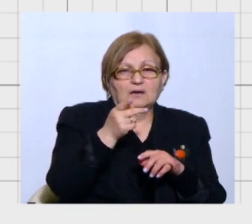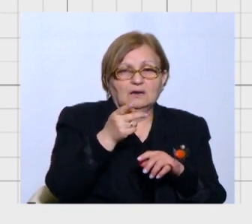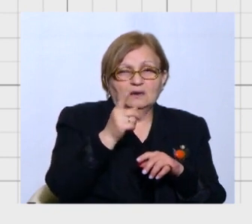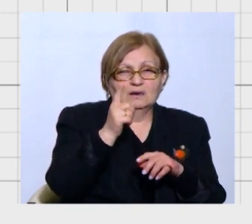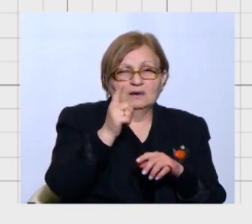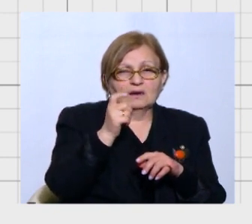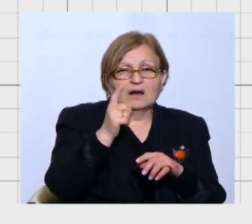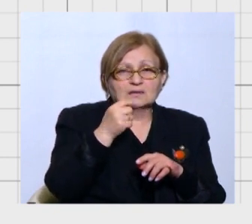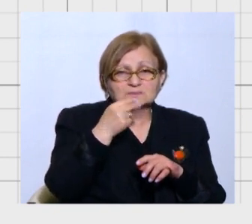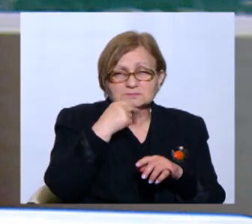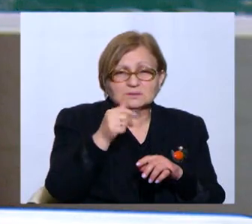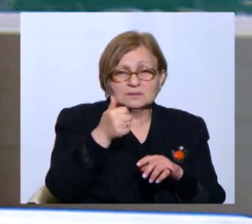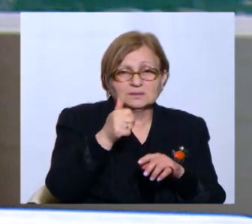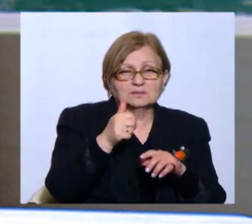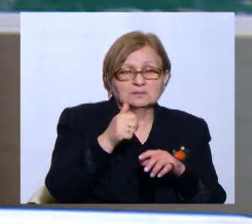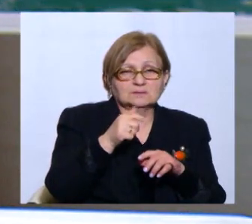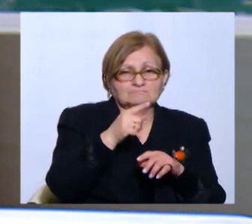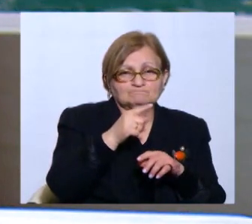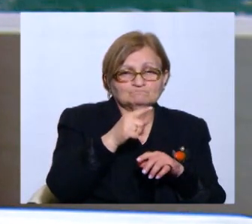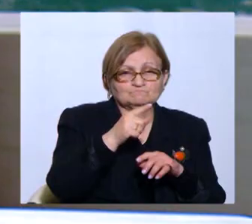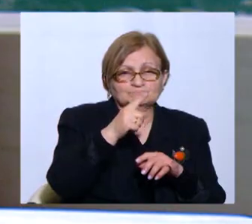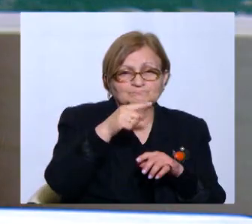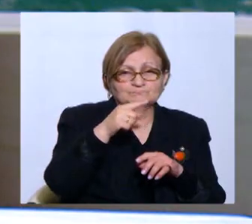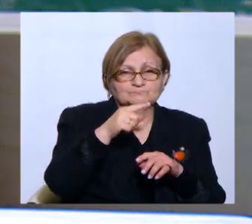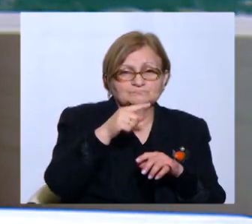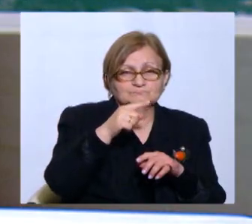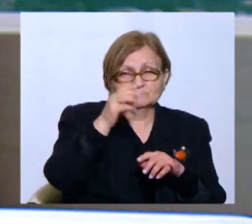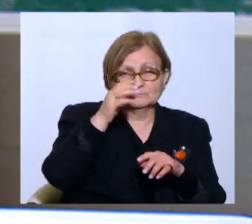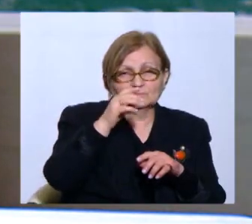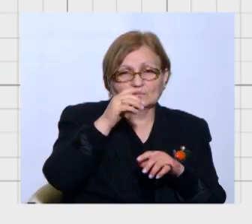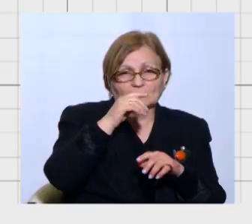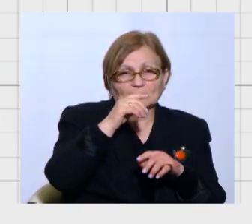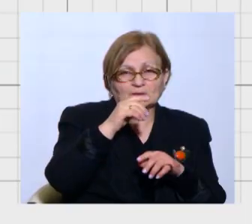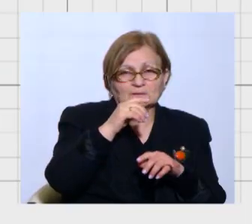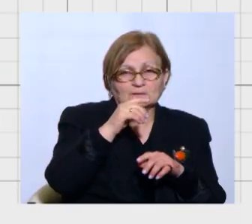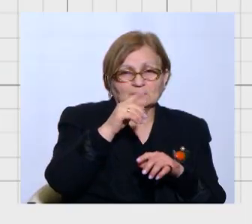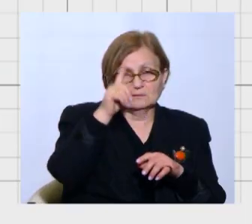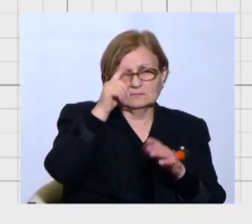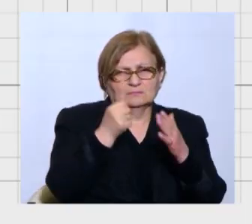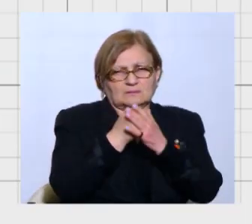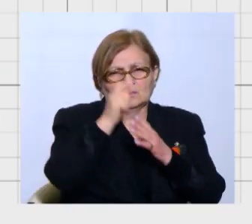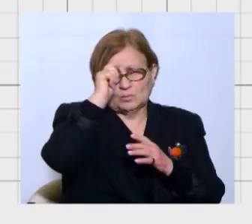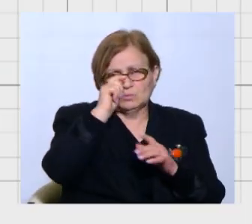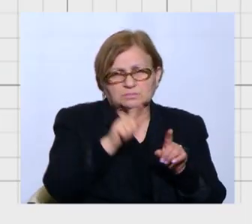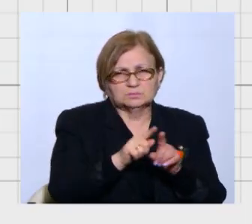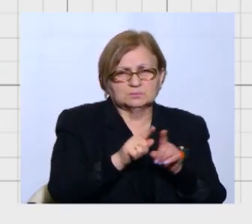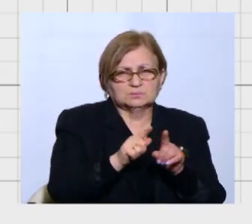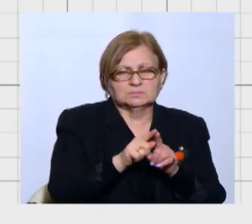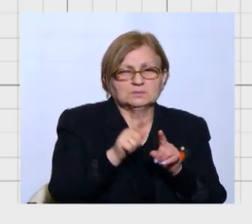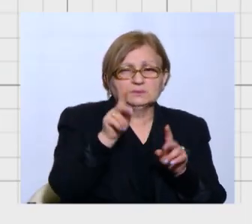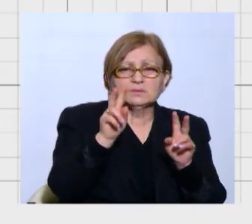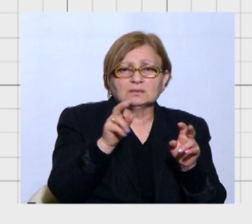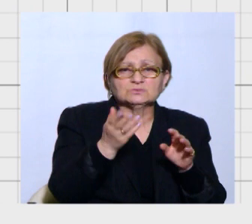დავაჭერთ shift და 6 ან საერთოდ 6 ან ის ზემოთ არის ეგეთი პატარა ეგეთი ქუდივით. აი სახურავივით შეიძლება ითქვას. აი ეს